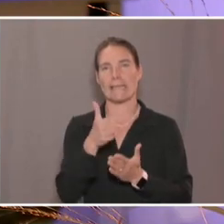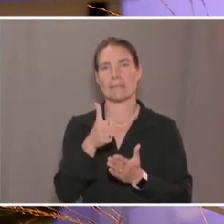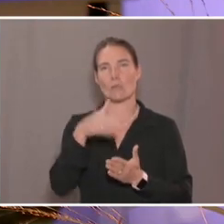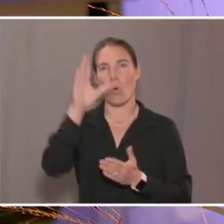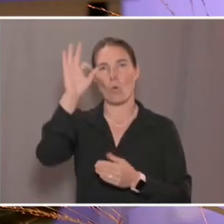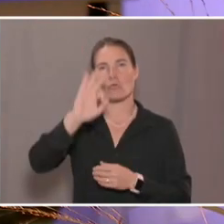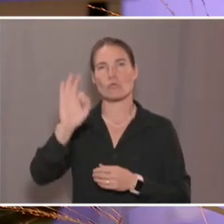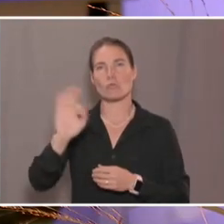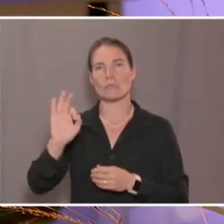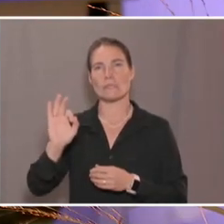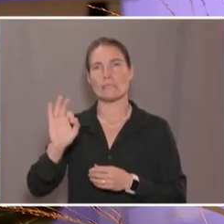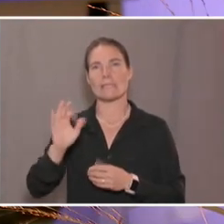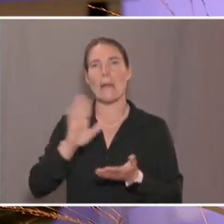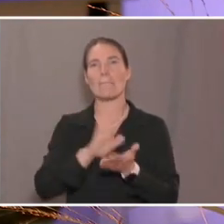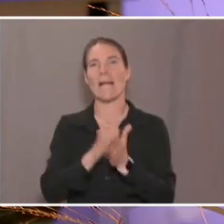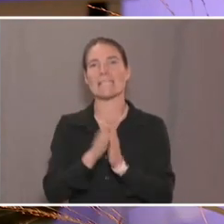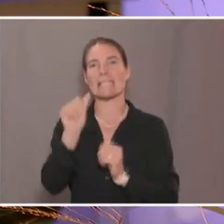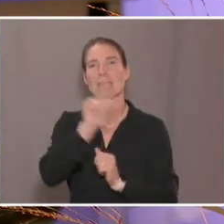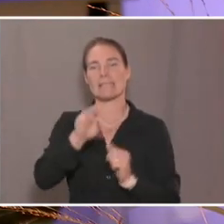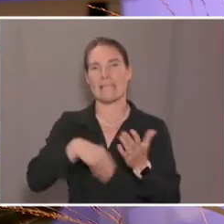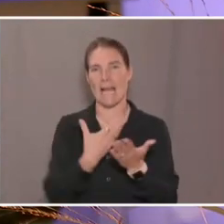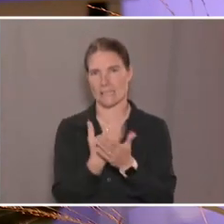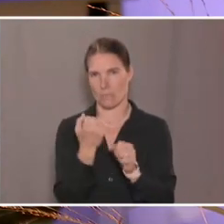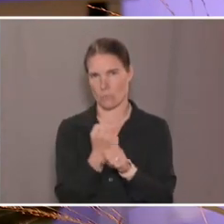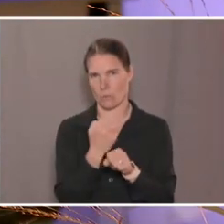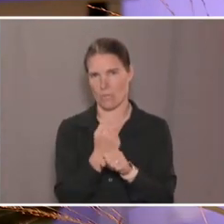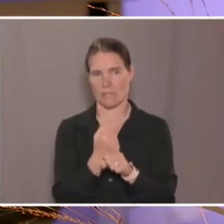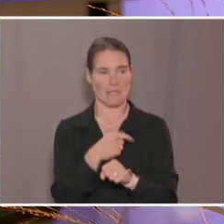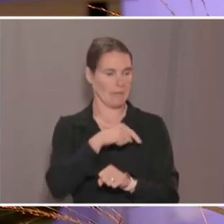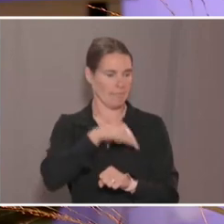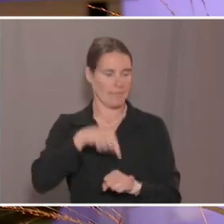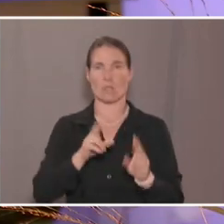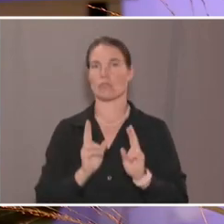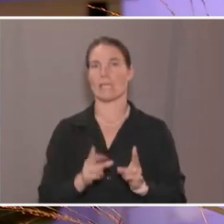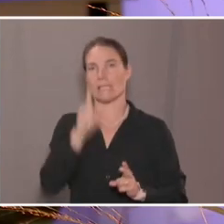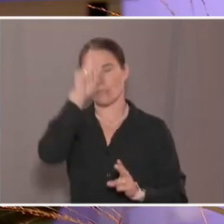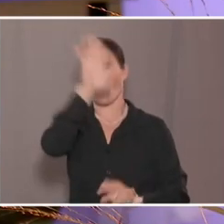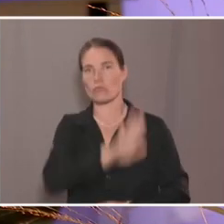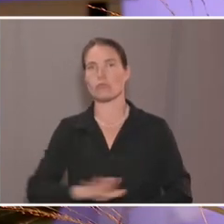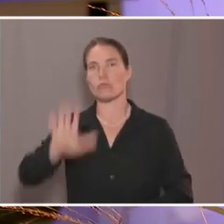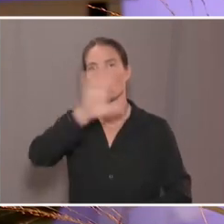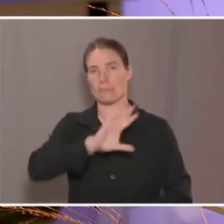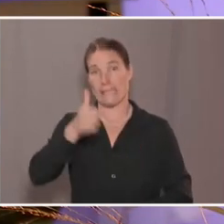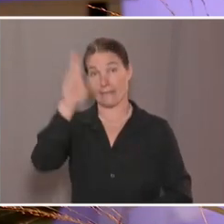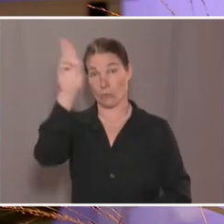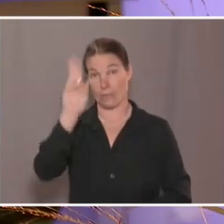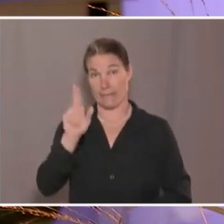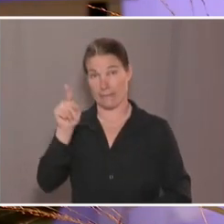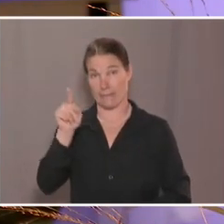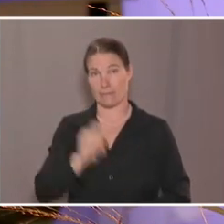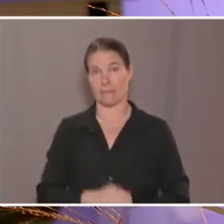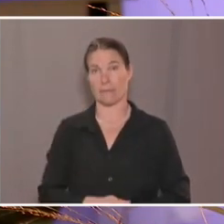Hochschulen, die ein Praxissemester angeboten hat, inzwischen absoluter Standard in Deutschland. Sie waren eine der ersten Universitäten, die das